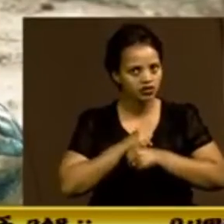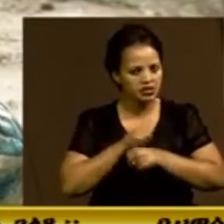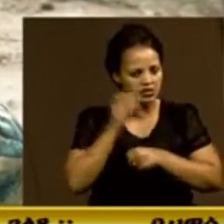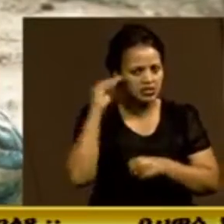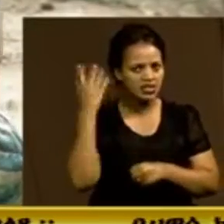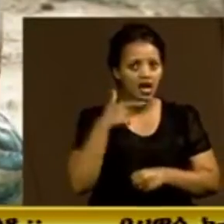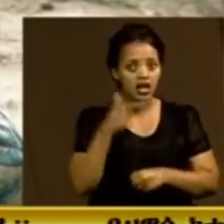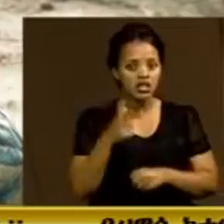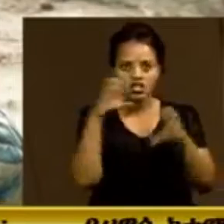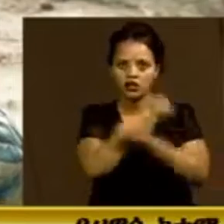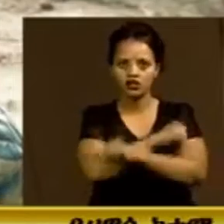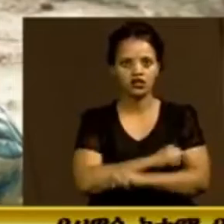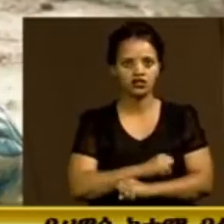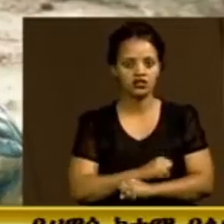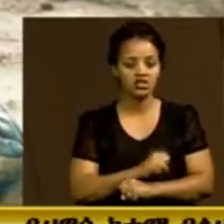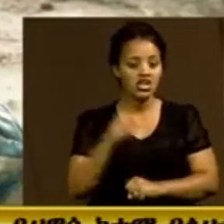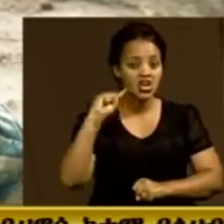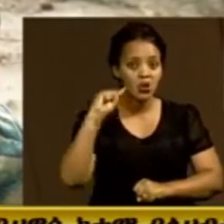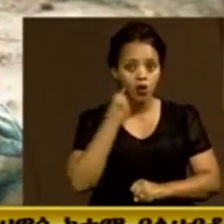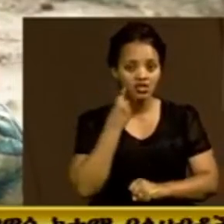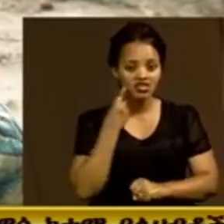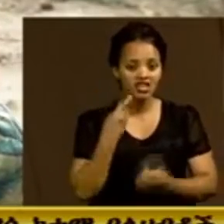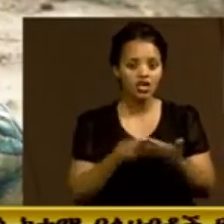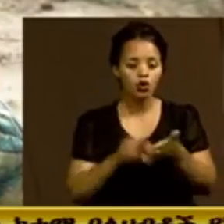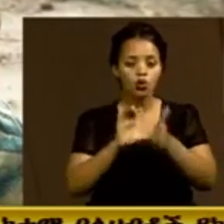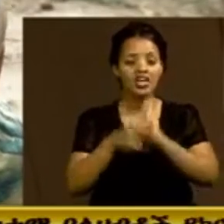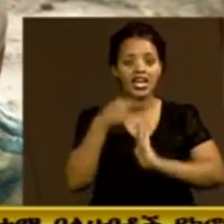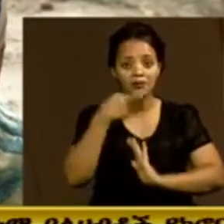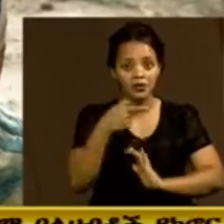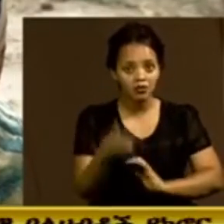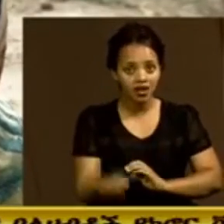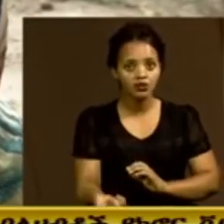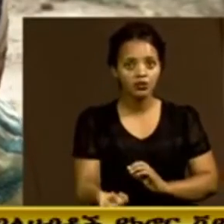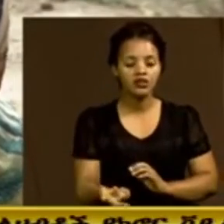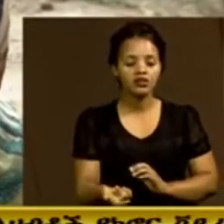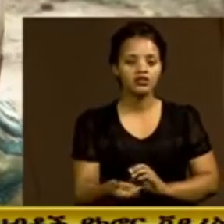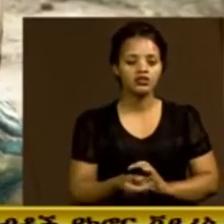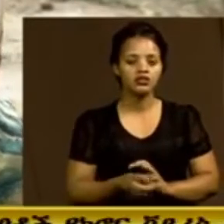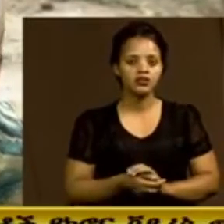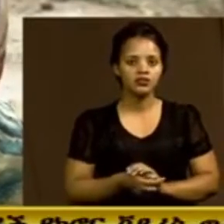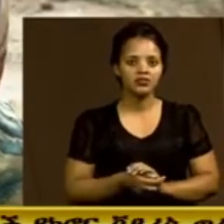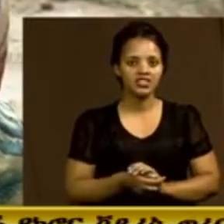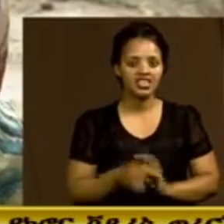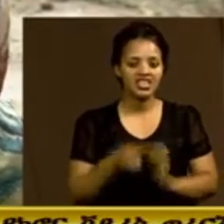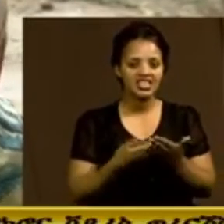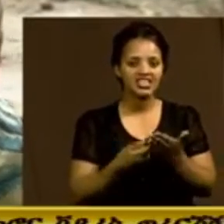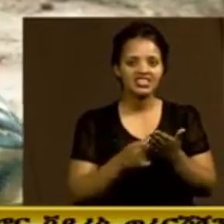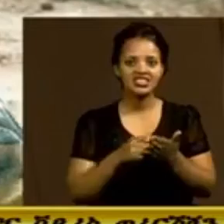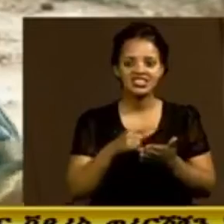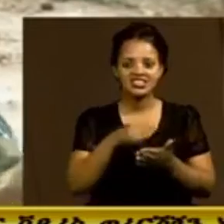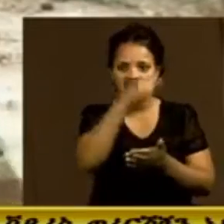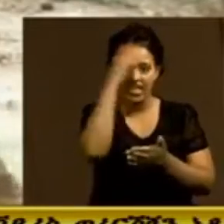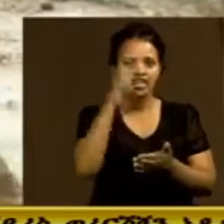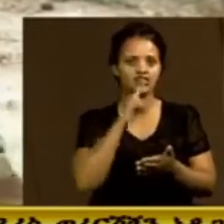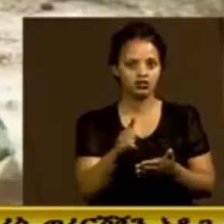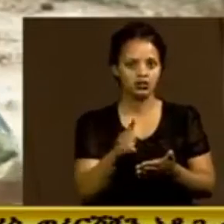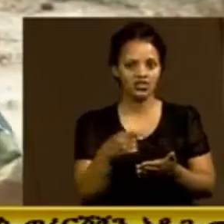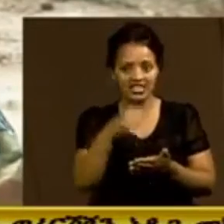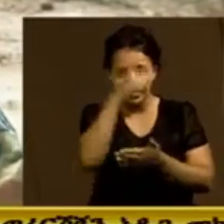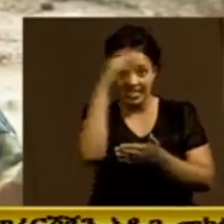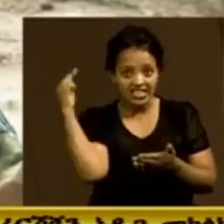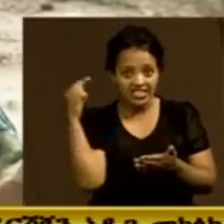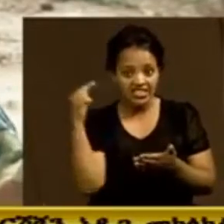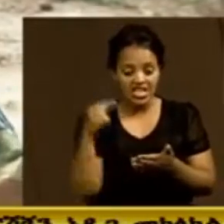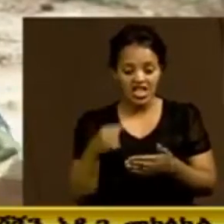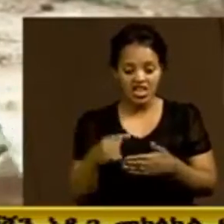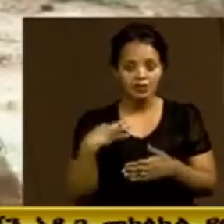ካለን እናልቃለን። እንኳን ይሄ አሁን ኮሮና የሚባለው ጥላሸት ነው። ጥላሸት አሁን አንቺ ይሄ ልብስ ጋር